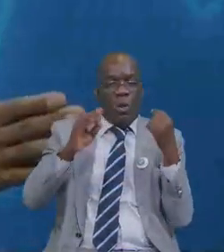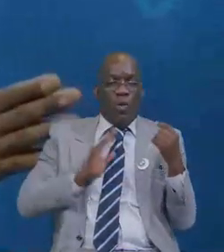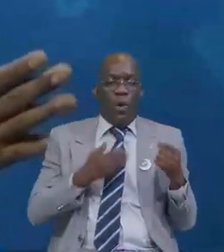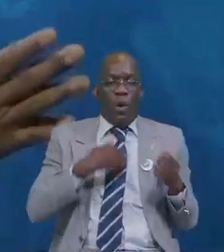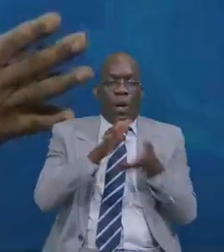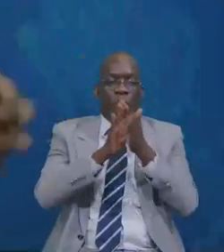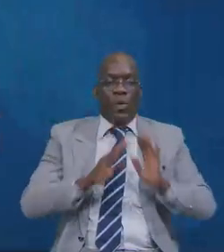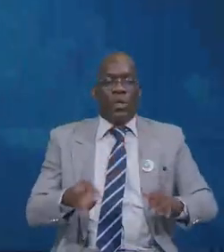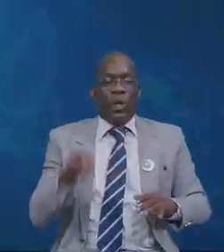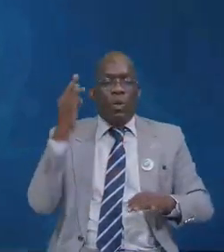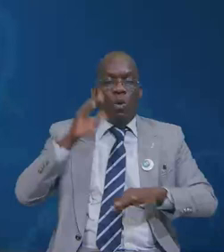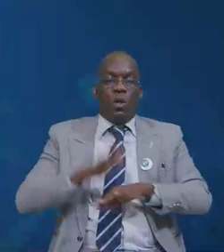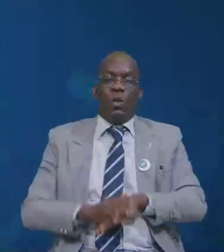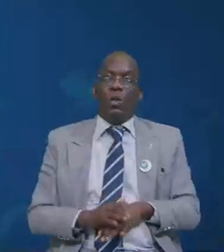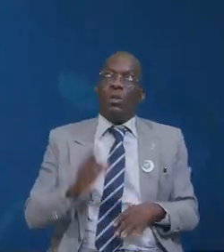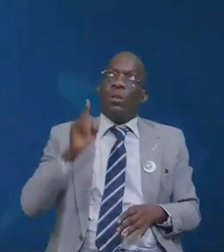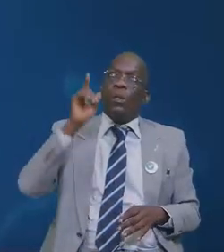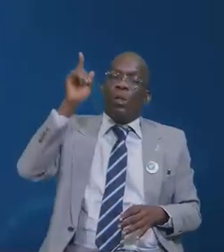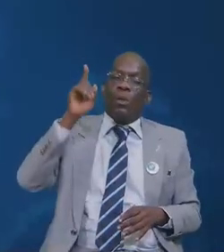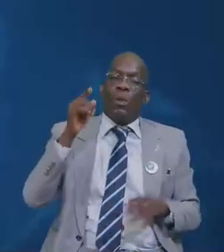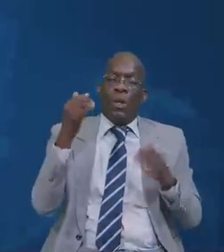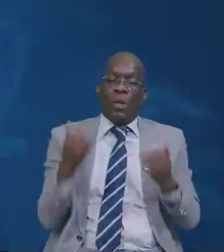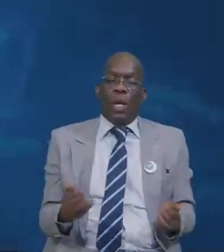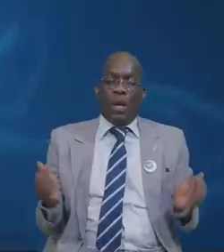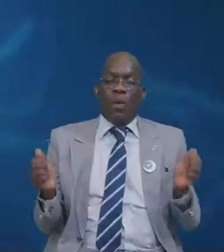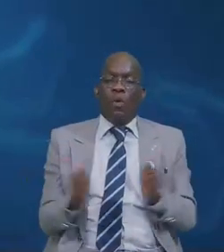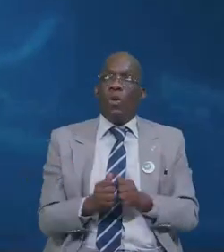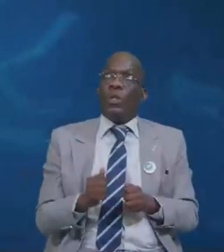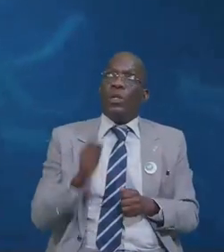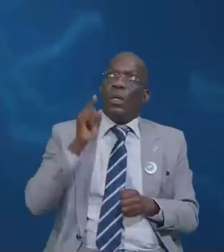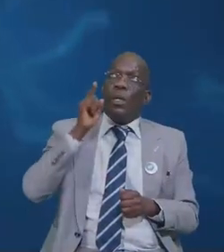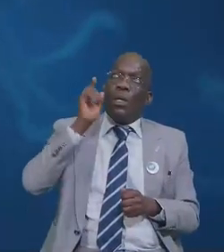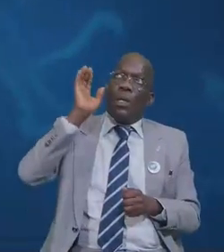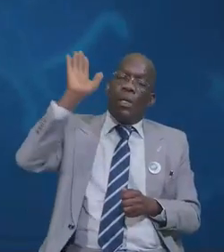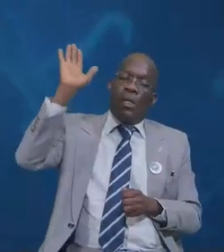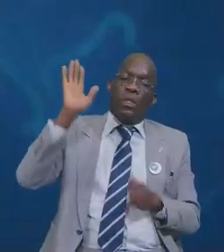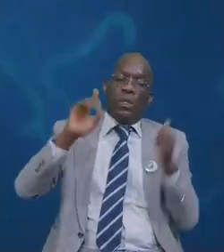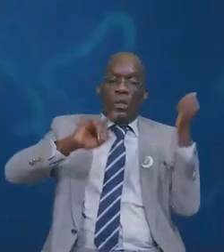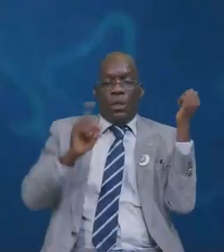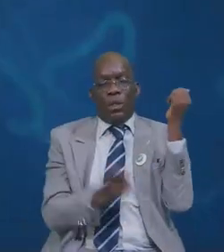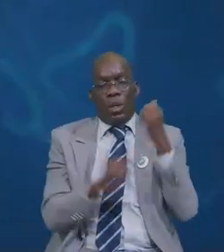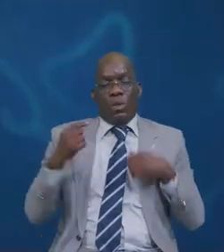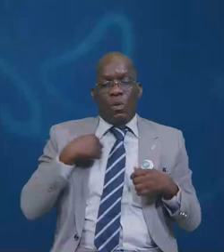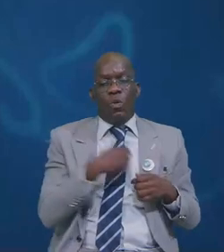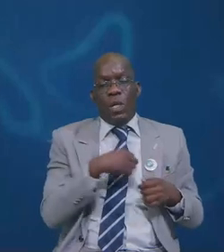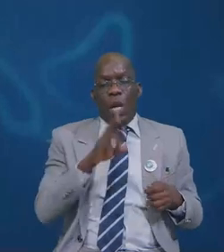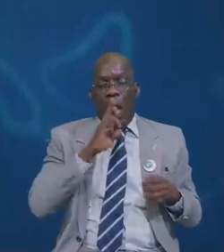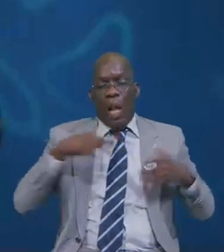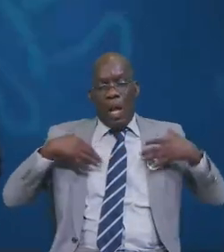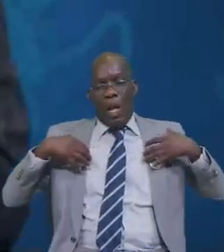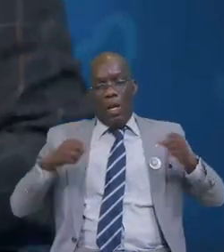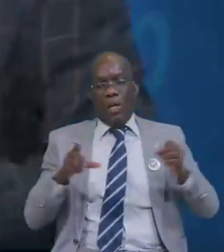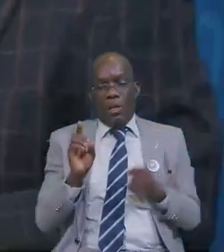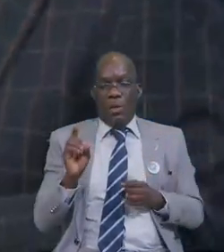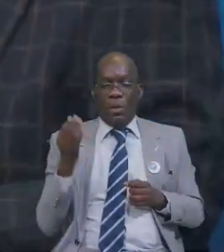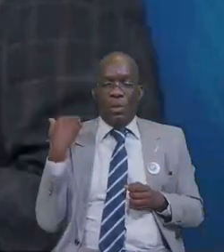paix est tombé sur lui. Maintenant, c'est par sa maîtrise que nous sommes